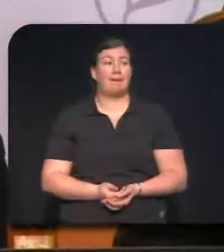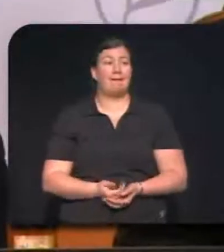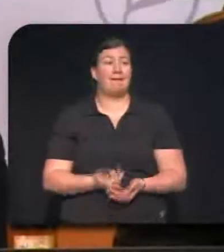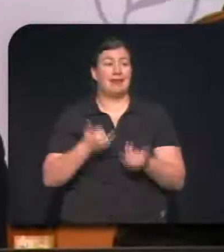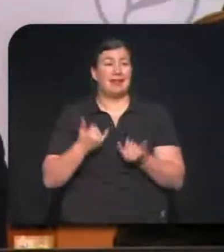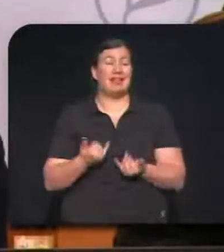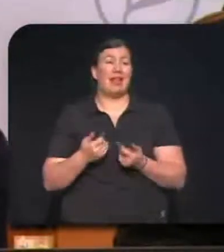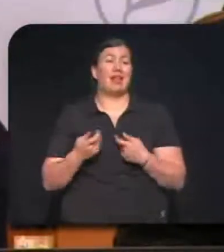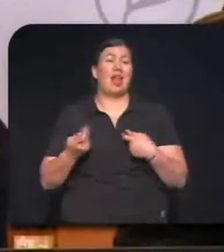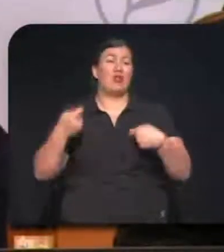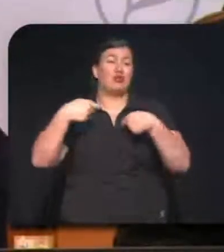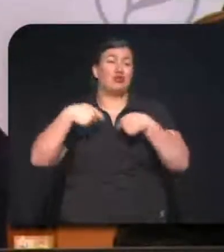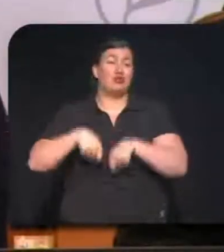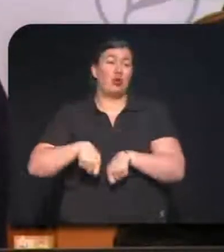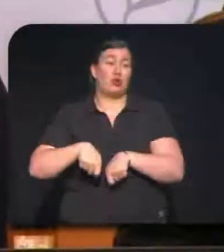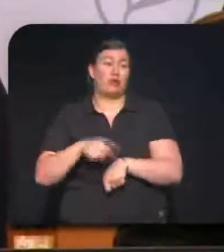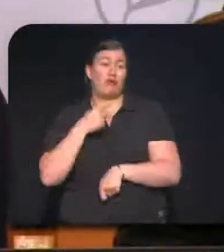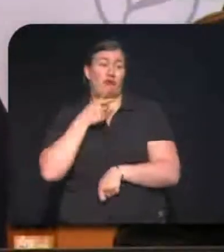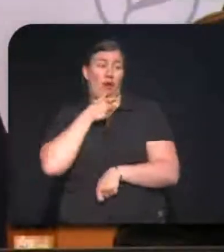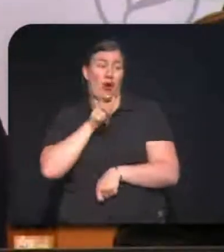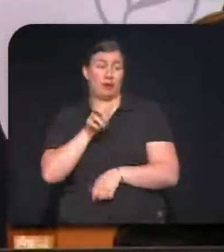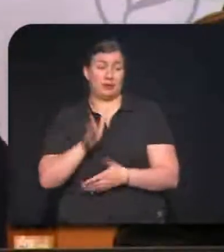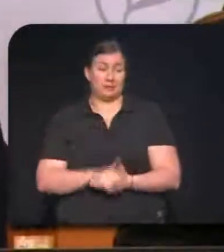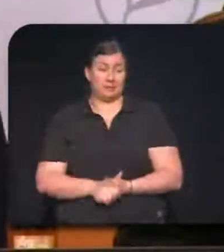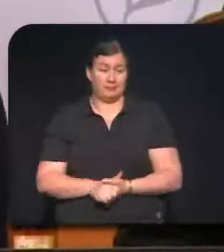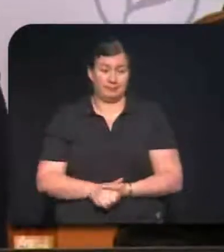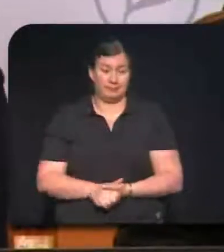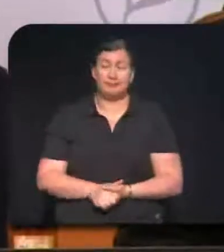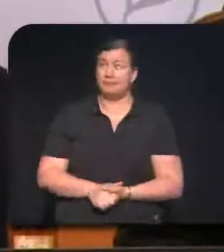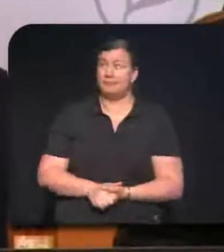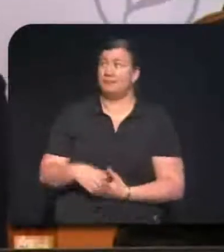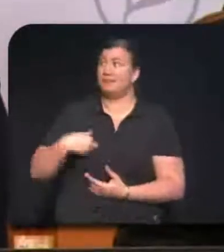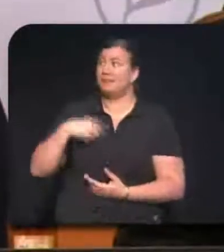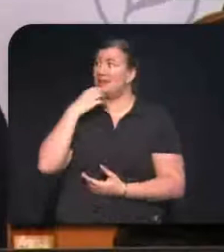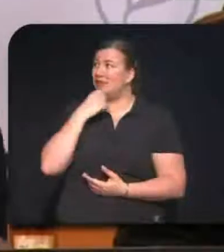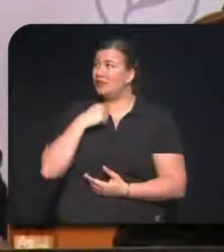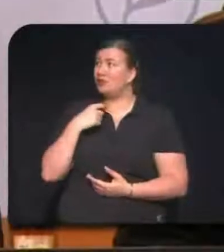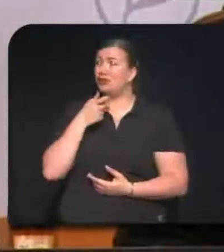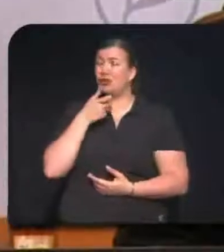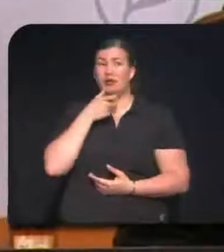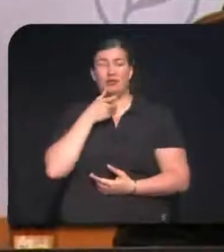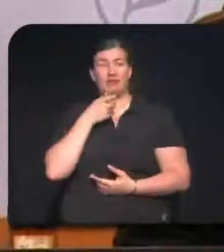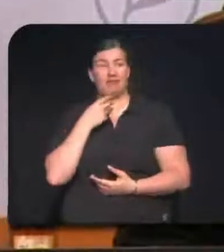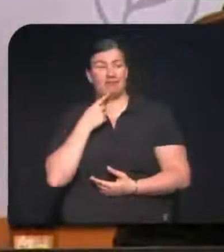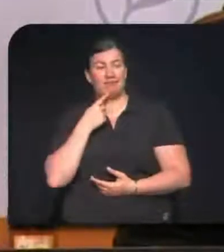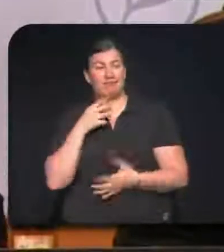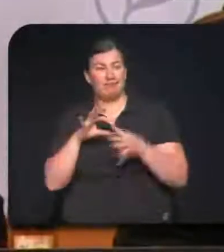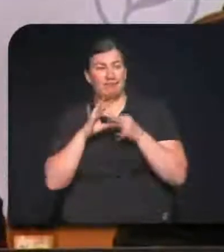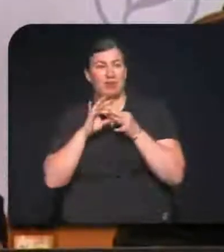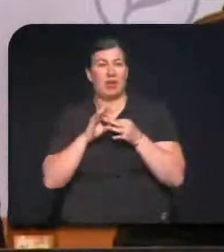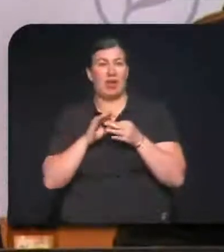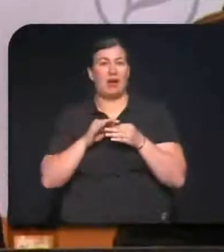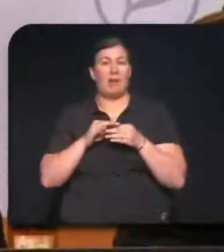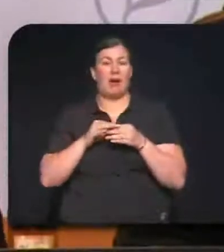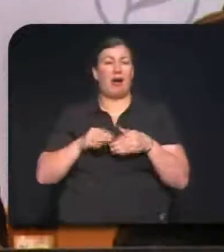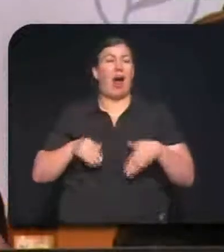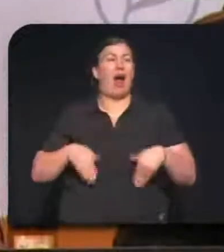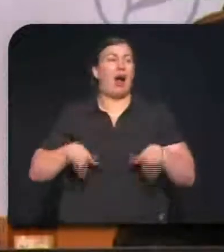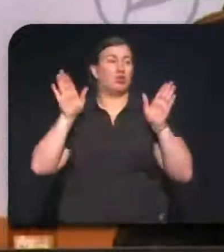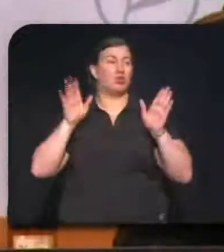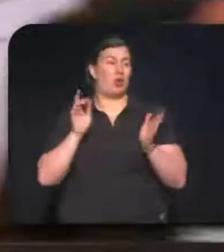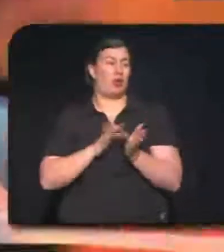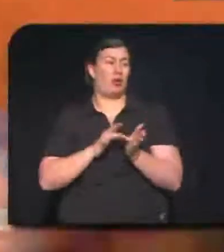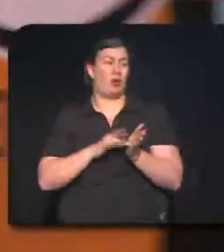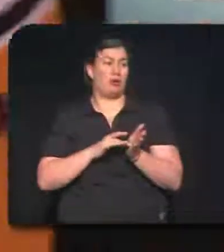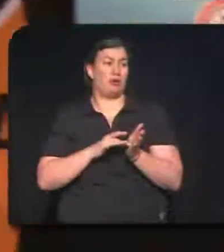deinen Schluss Statement schalten ich möchte noch was sagen zu den Ausweitungen der Asylgründe Flucht ist immer